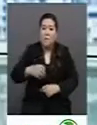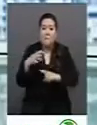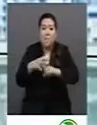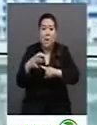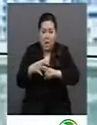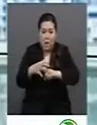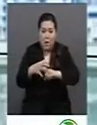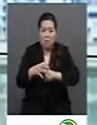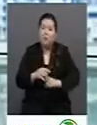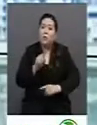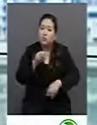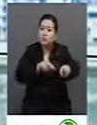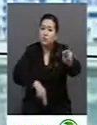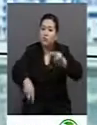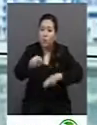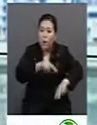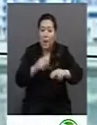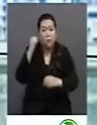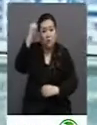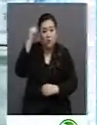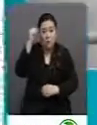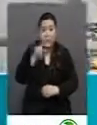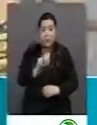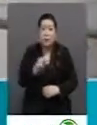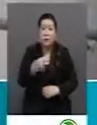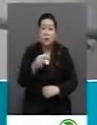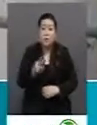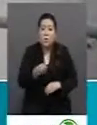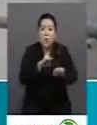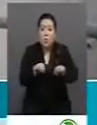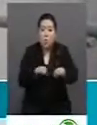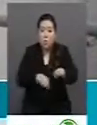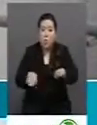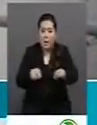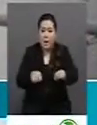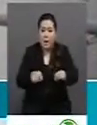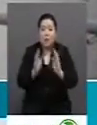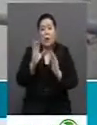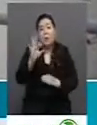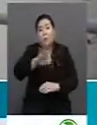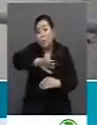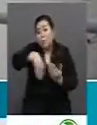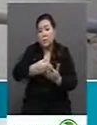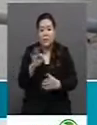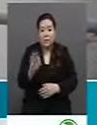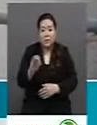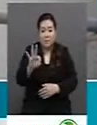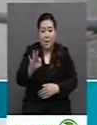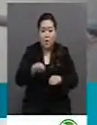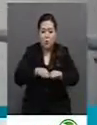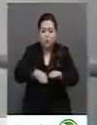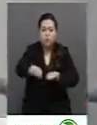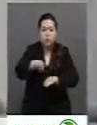งคุ้มครองนะคะให้กรมศุลปล่อยรถเมย์ NGV ที่ถูกกักไว้ที่ท่าเรือแหลมฉบัง99คันออกมาจากท่า